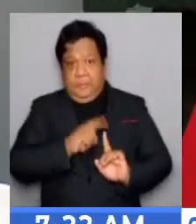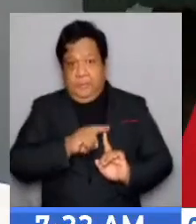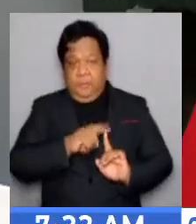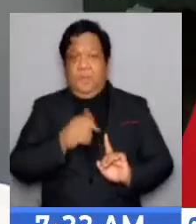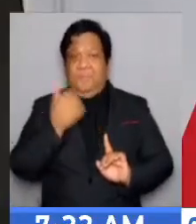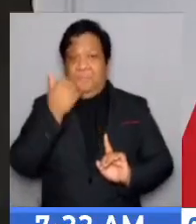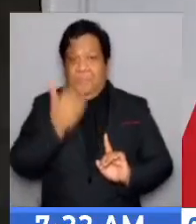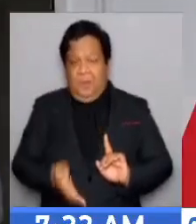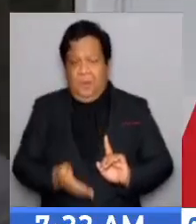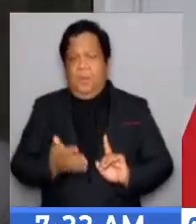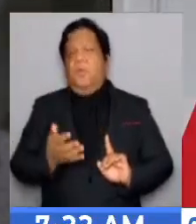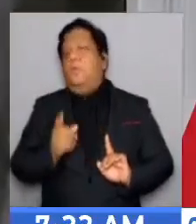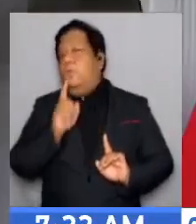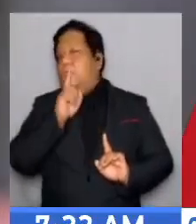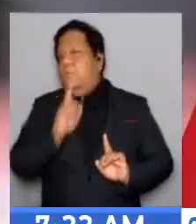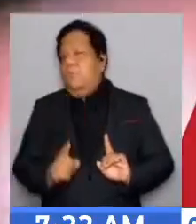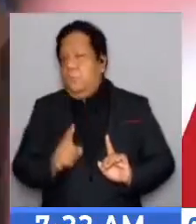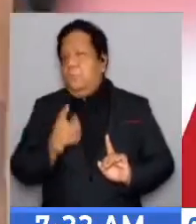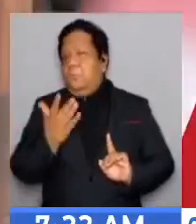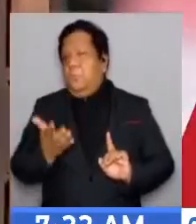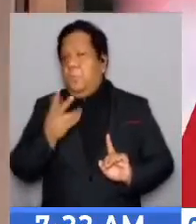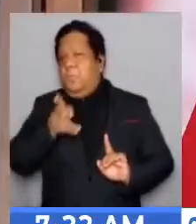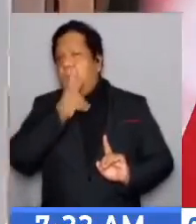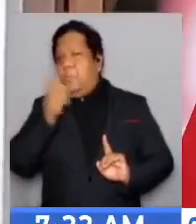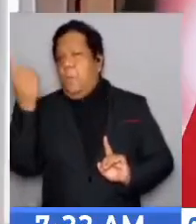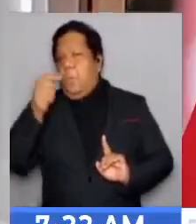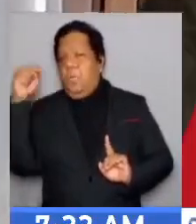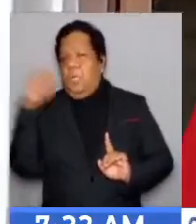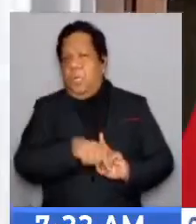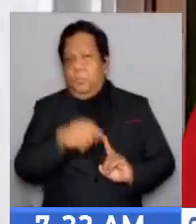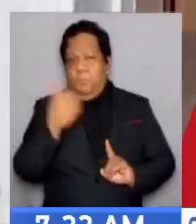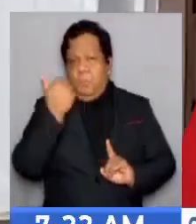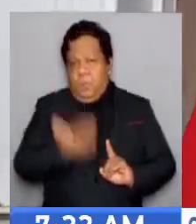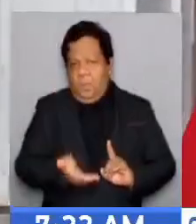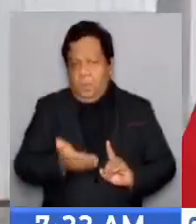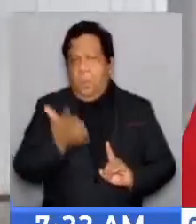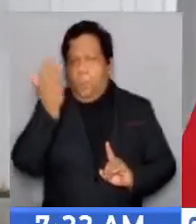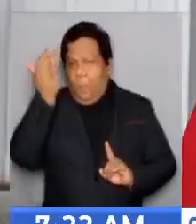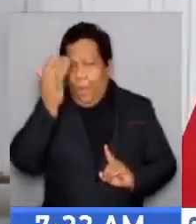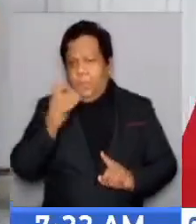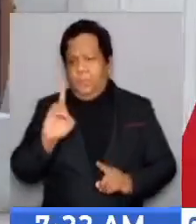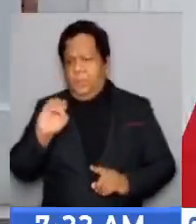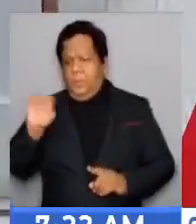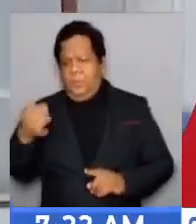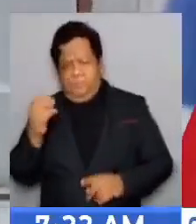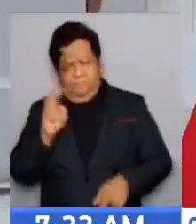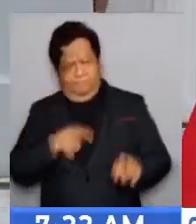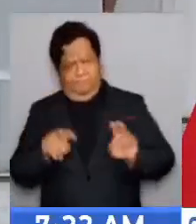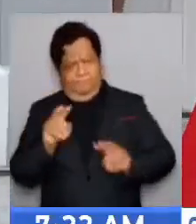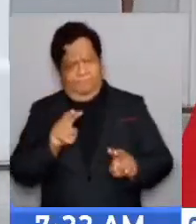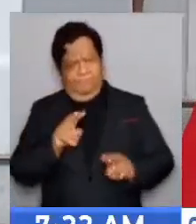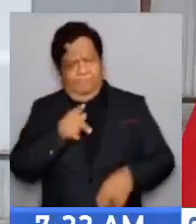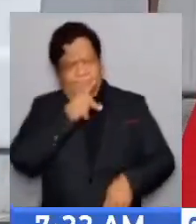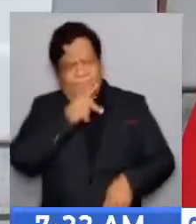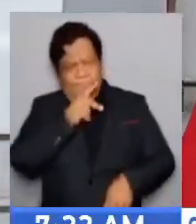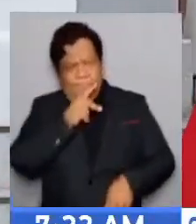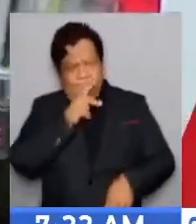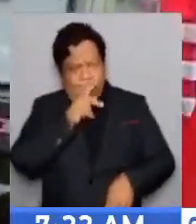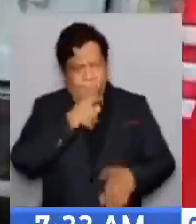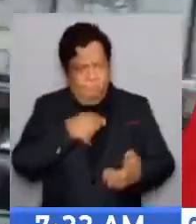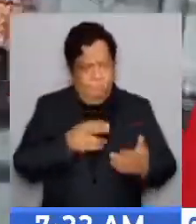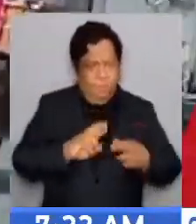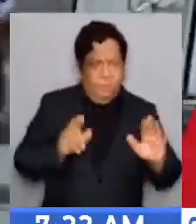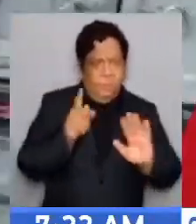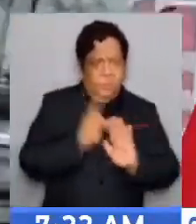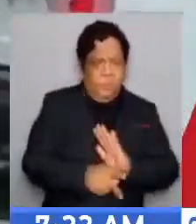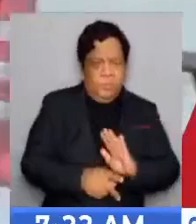ni Villamor Palanya ay sinabi nito na papatayin siya. Hawak na raw ng National Bureau of Investigation ang 8 persons of interest